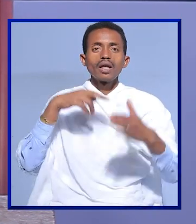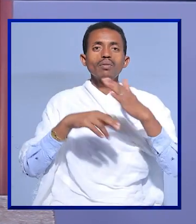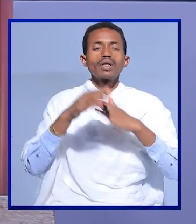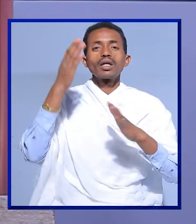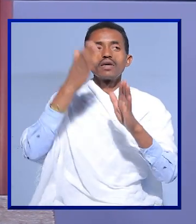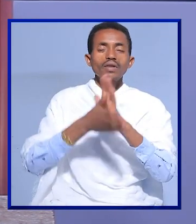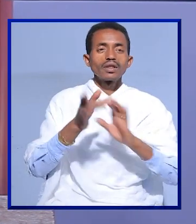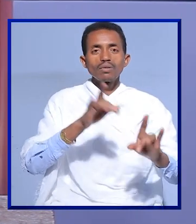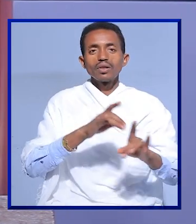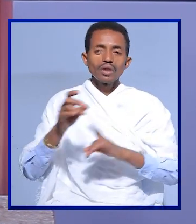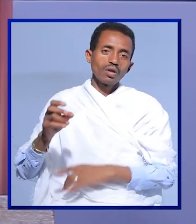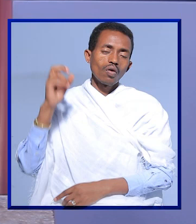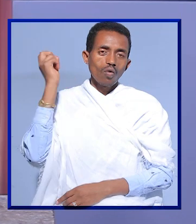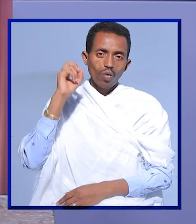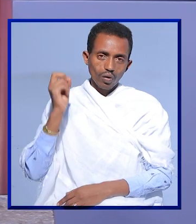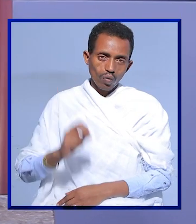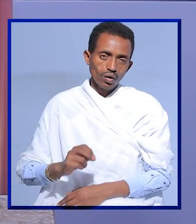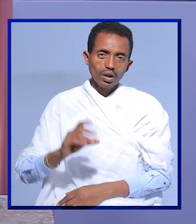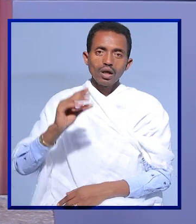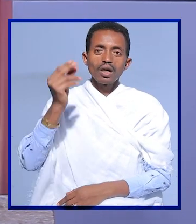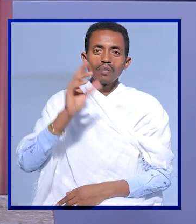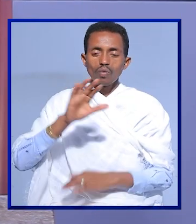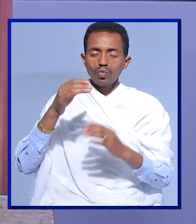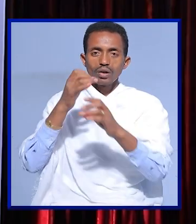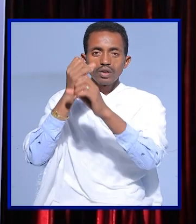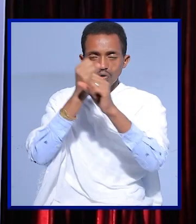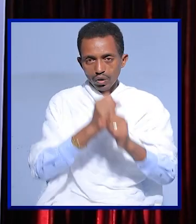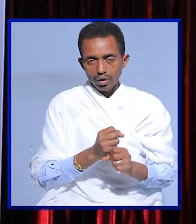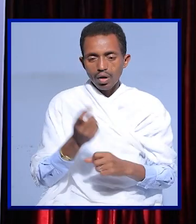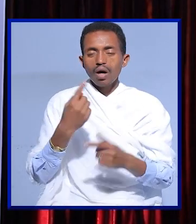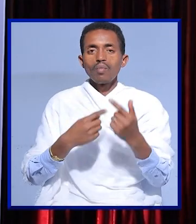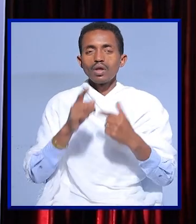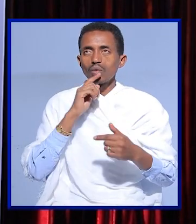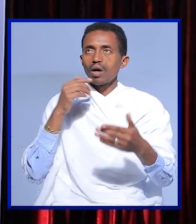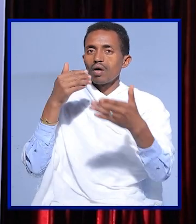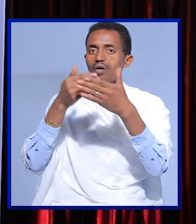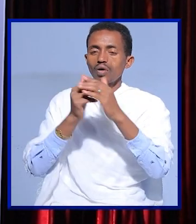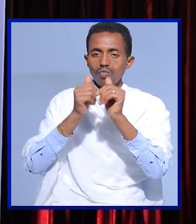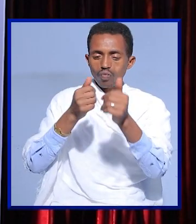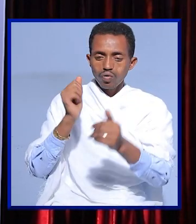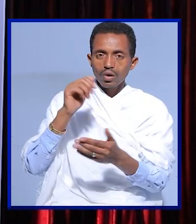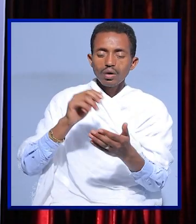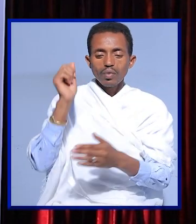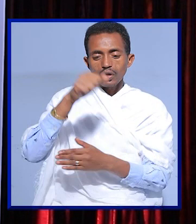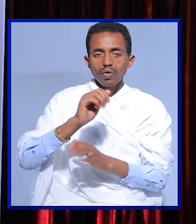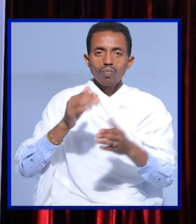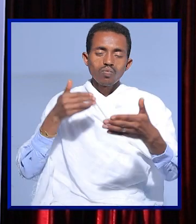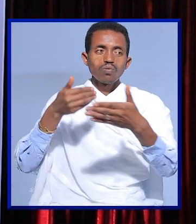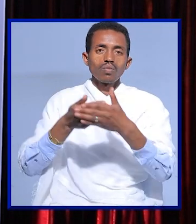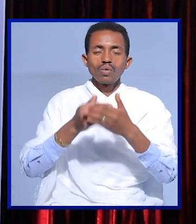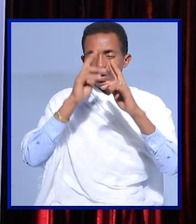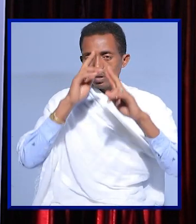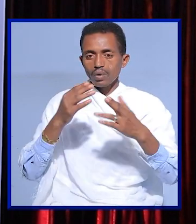ዘንድ ወርቁን፣ እጣኑን፣ ከርቤውን ይዘውለት ሄዱ፣ አቀረቡለት፣ ሰግደው ሰጡት ይላል።